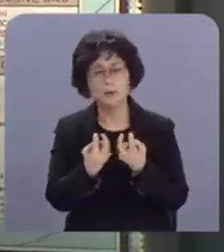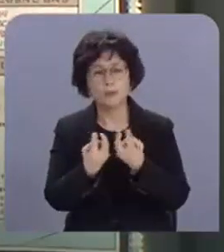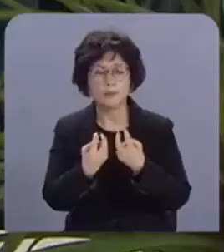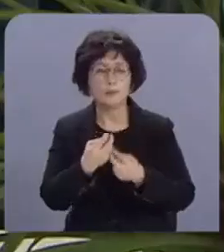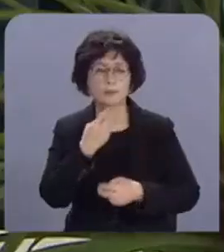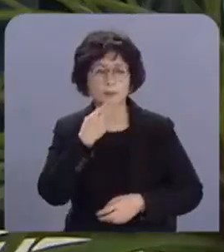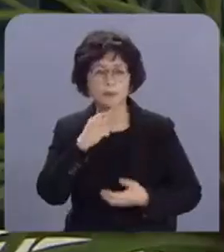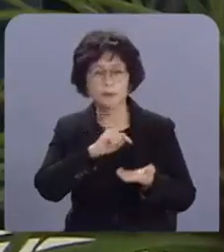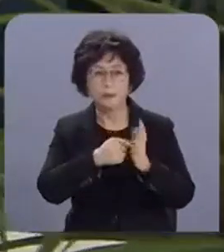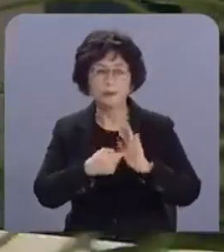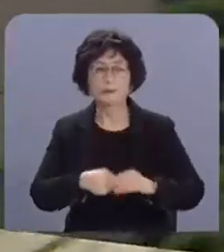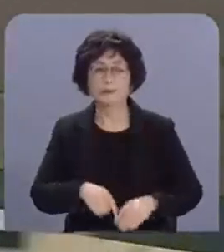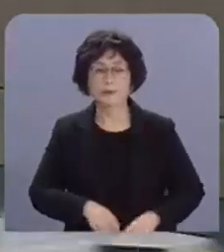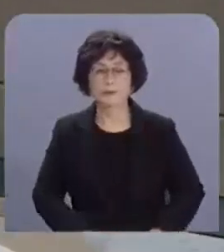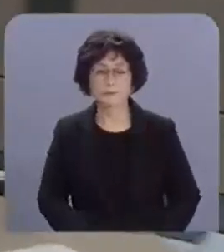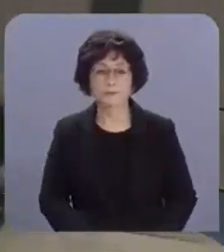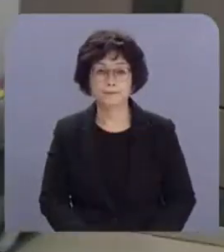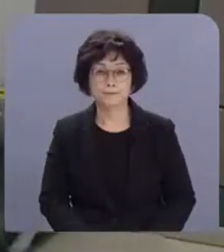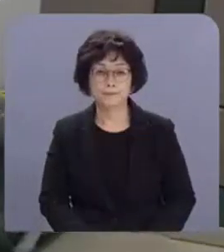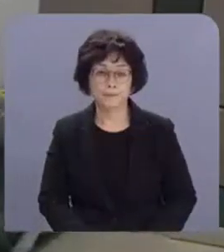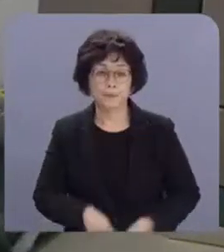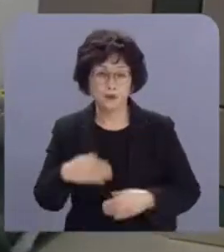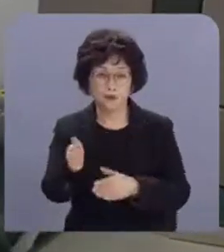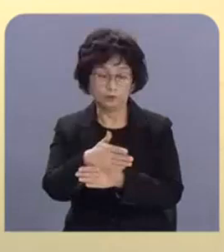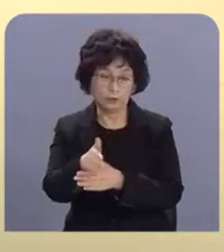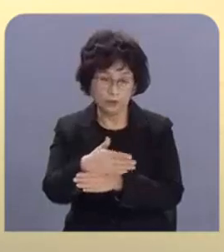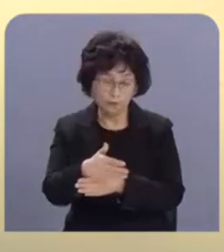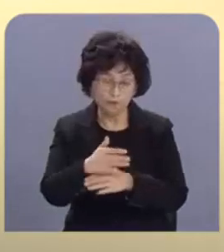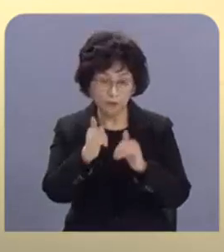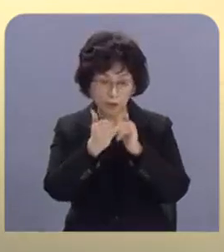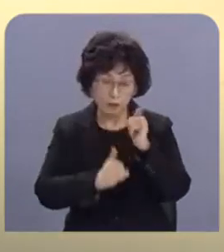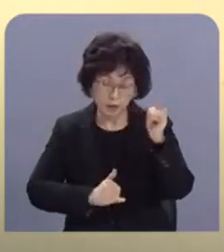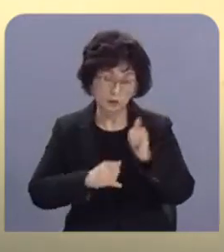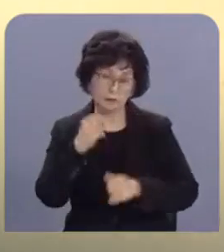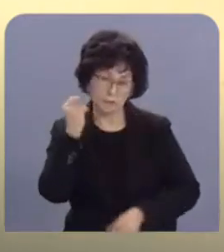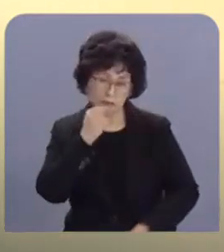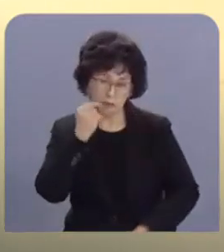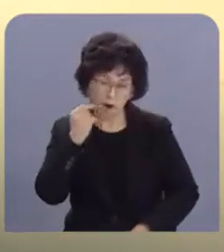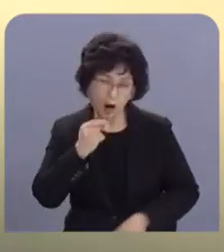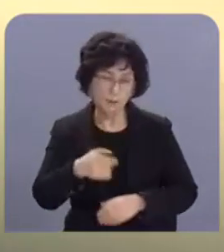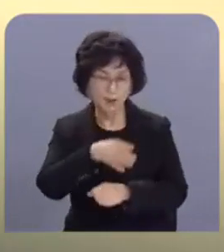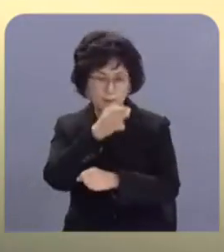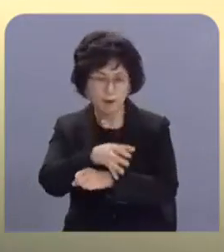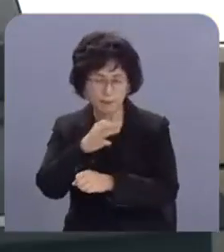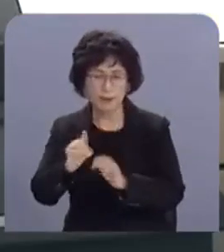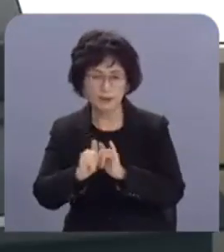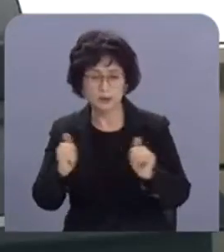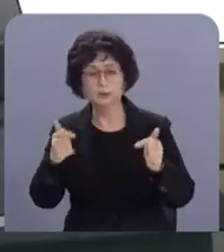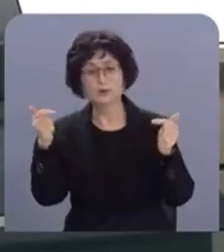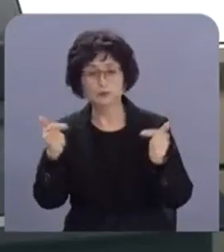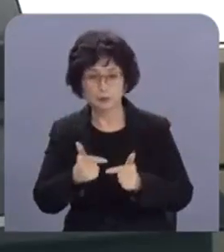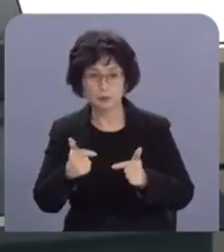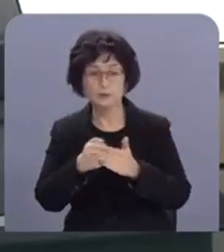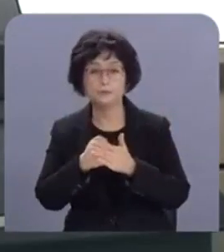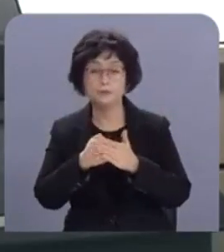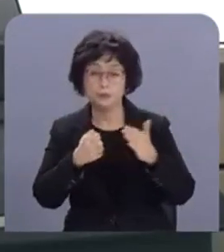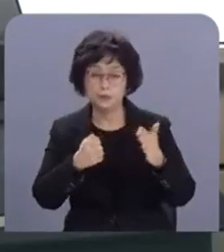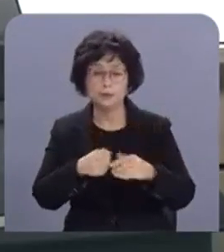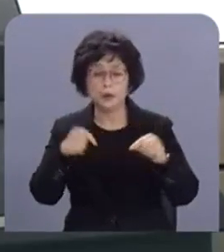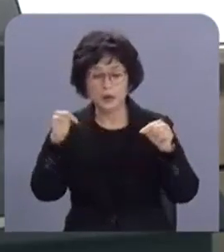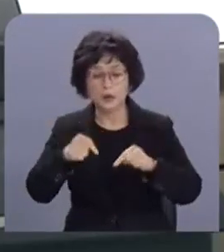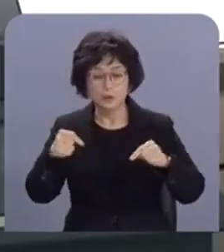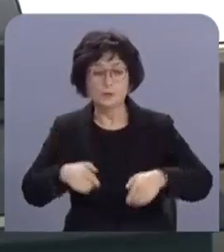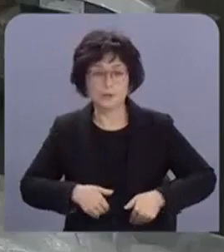밝혔습니다 수산진흥관은 수산물 이력제 단속을 강화하면 어업소비를 위축시킬 우려가 있어 협의가